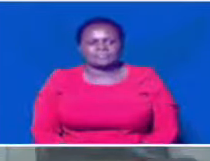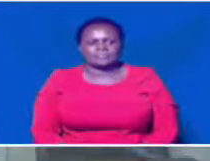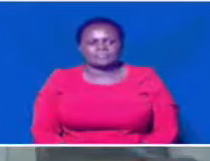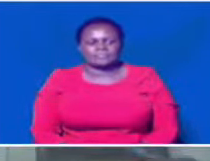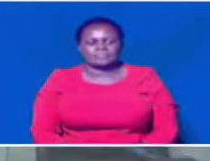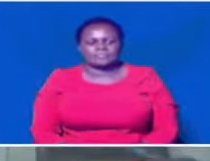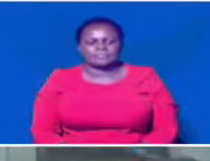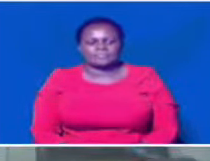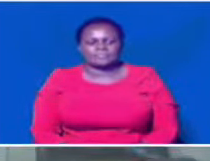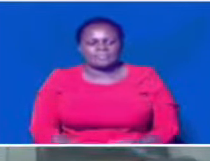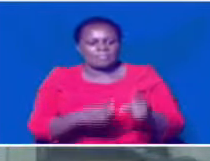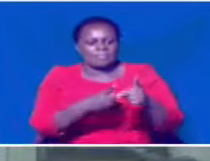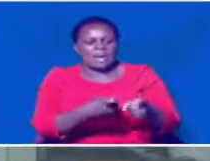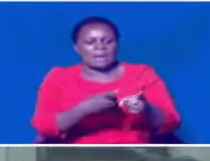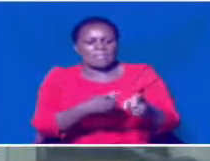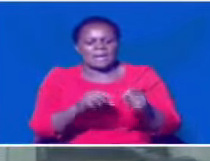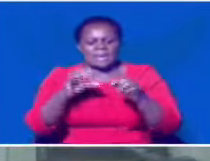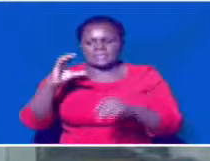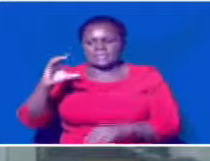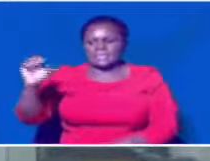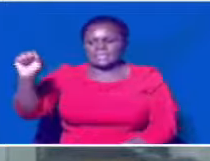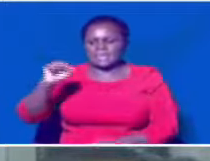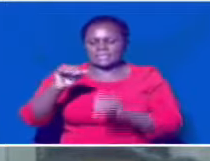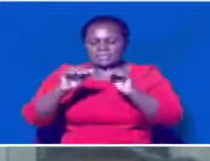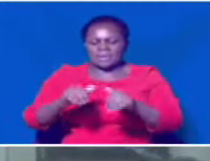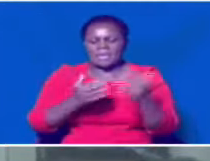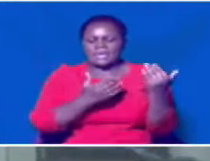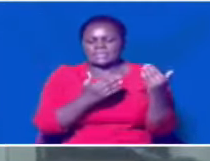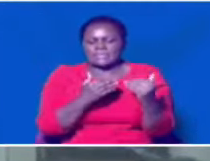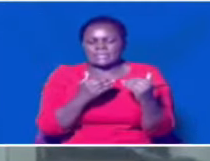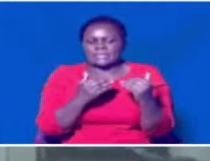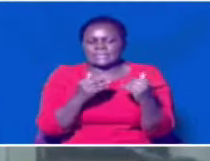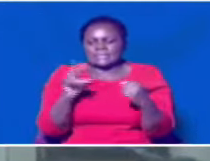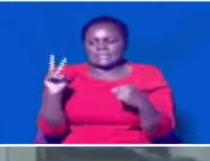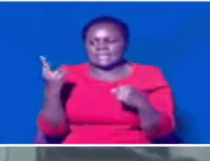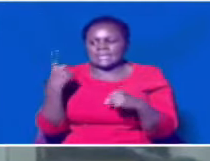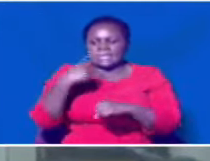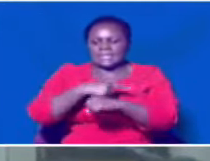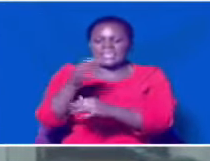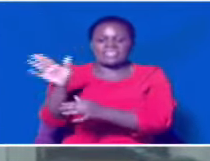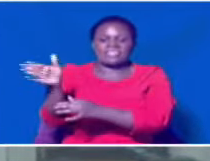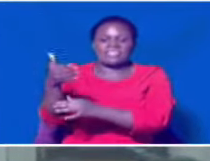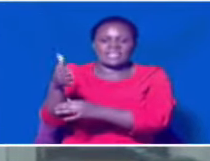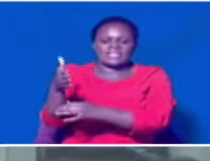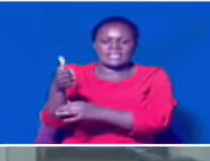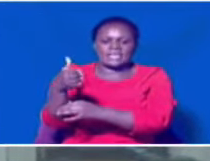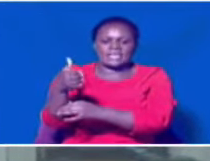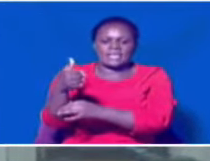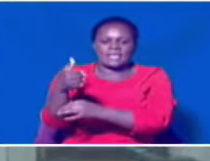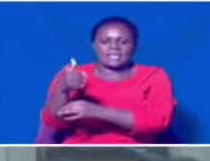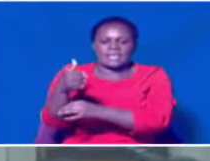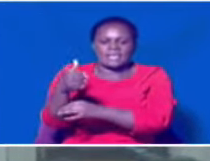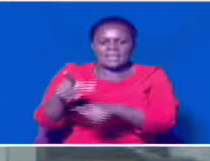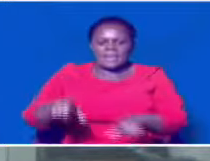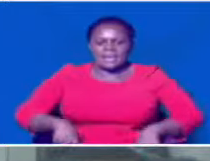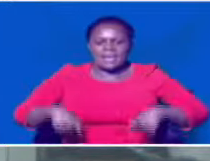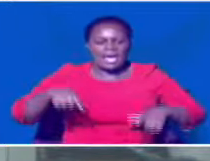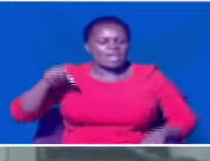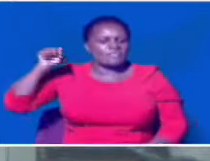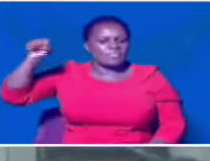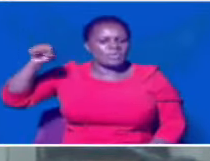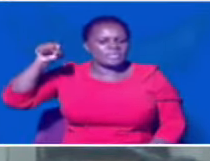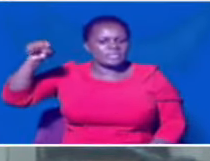Huku madai dhidi ya waziri wa kilimo Mithika Linturi yakitarajiwa kuingia siku ya pili Alhamisi, maisha yake ya kisiasa ambayo yamedumu